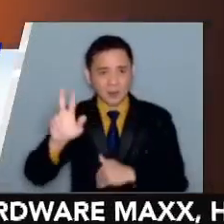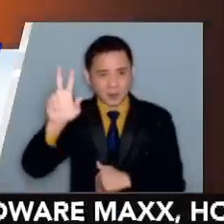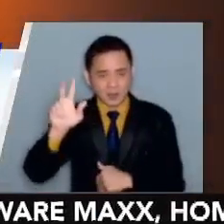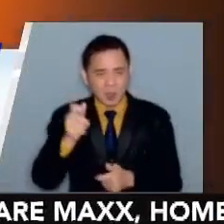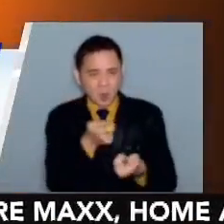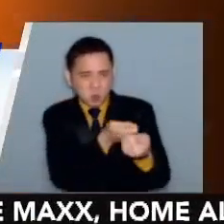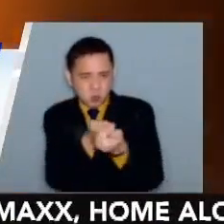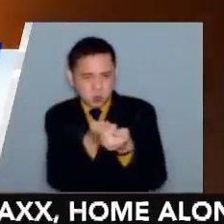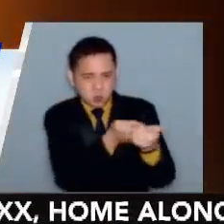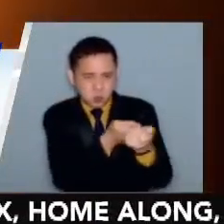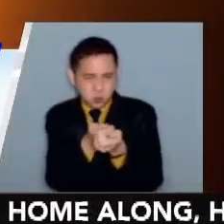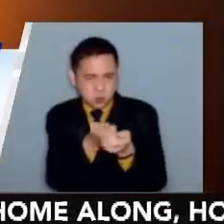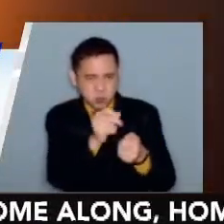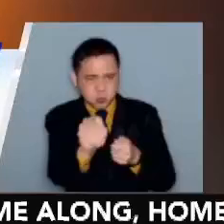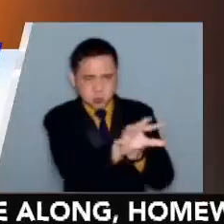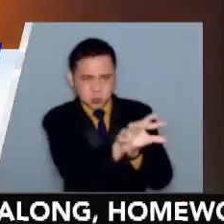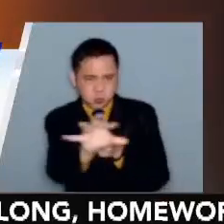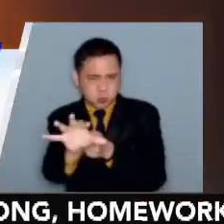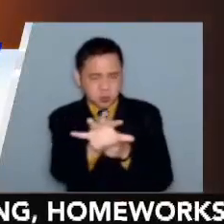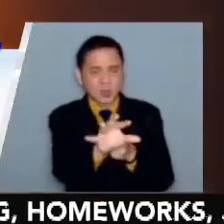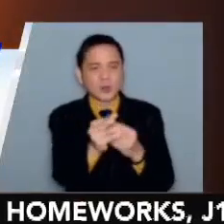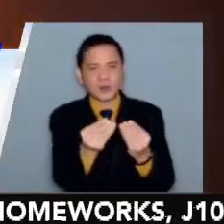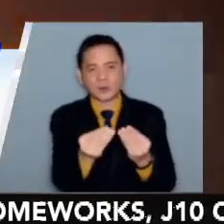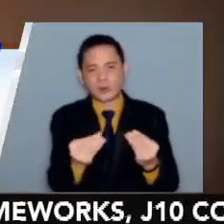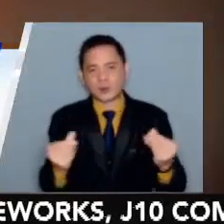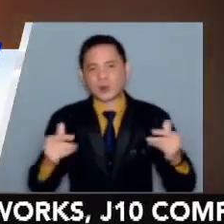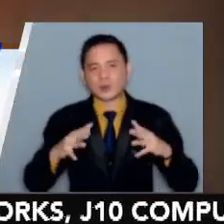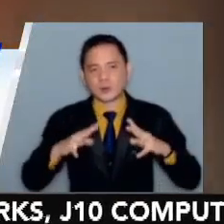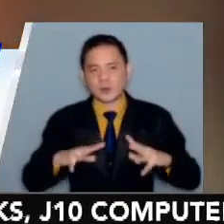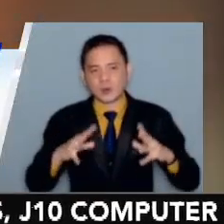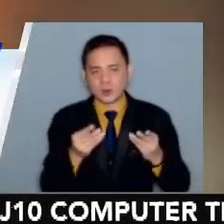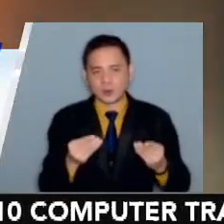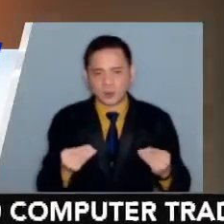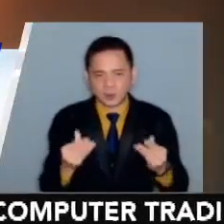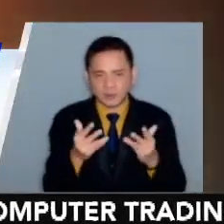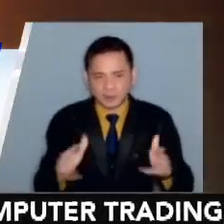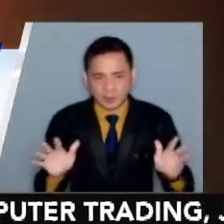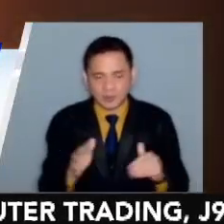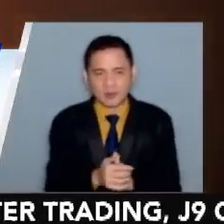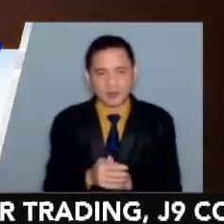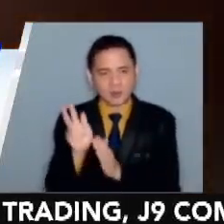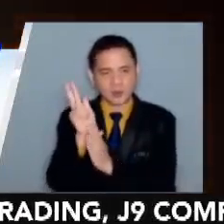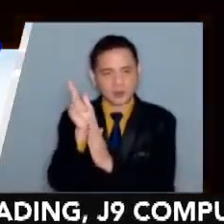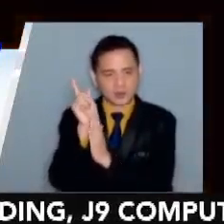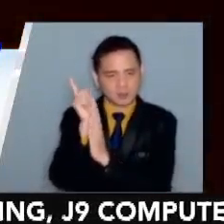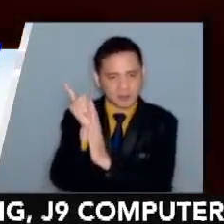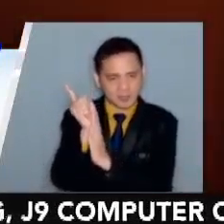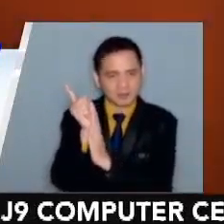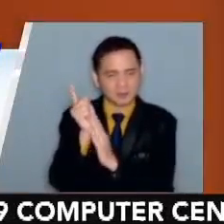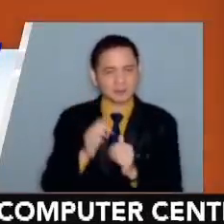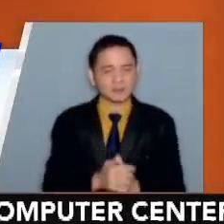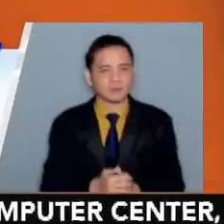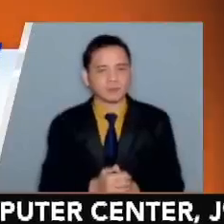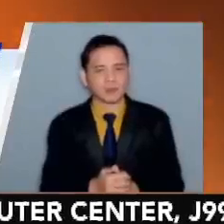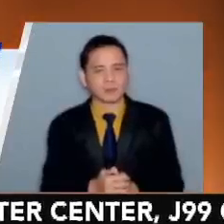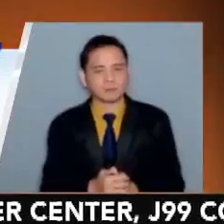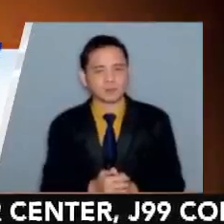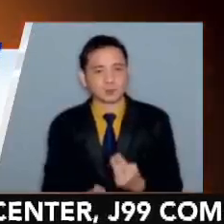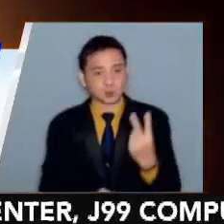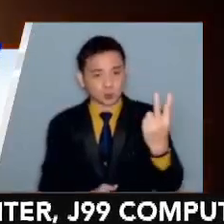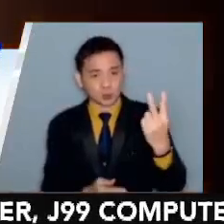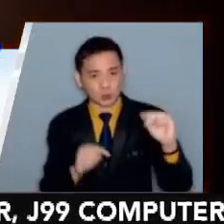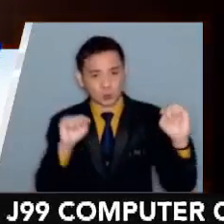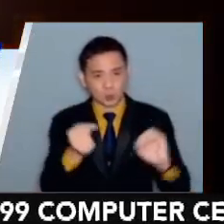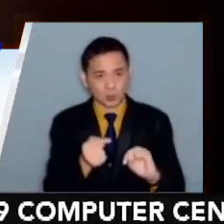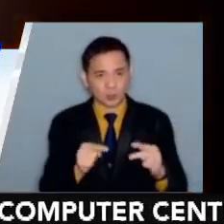umaga at tuluyan ito naula ah 30 minutes after ayon sa B dalawaang isa may pun wound sa